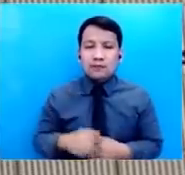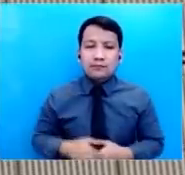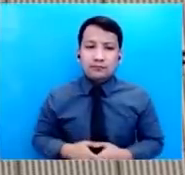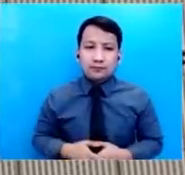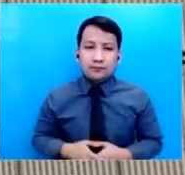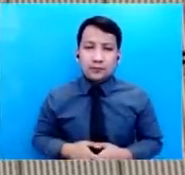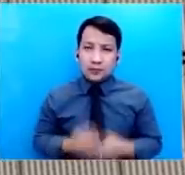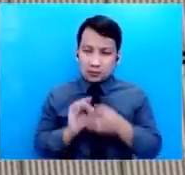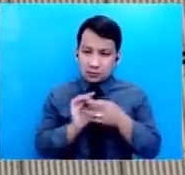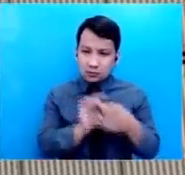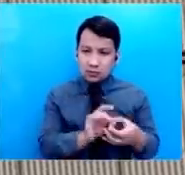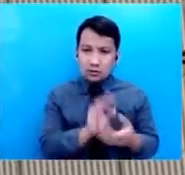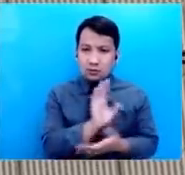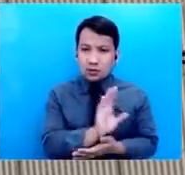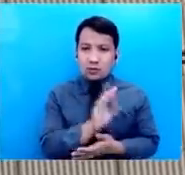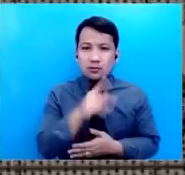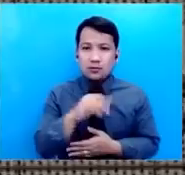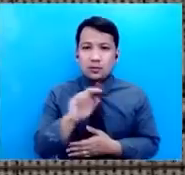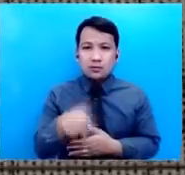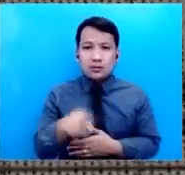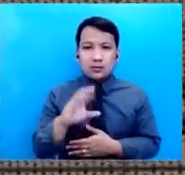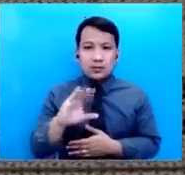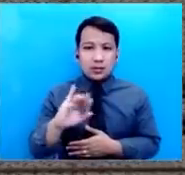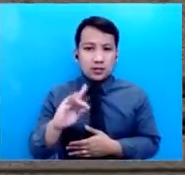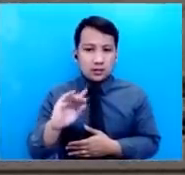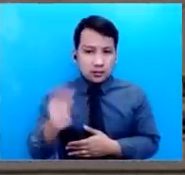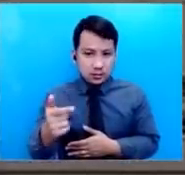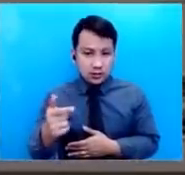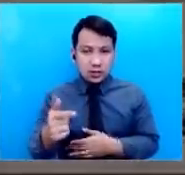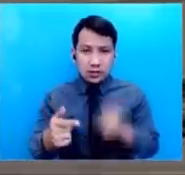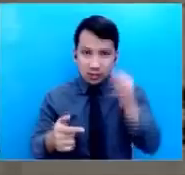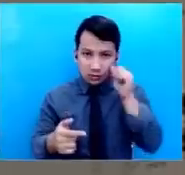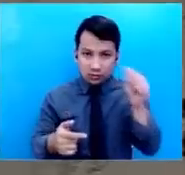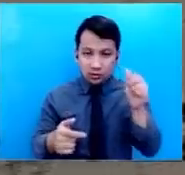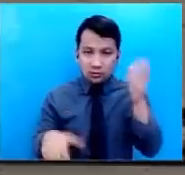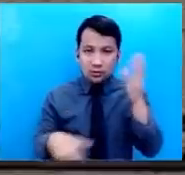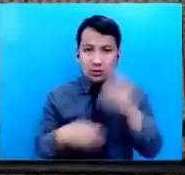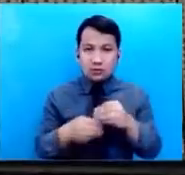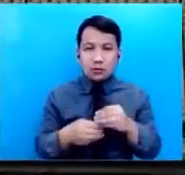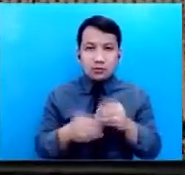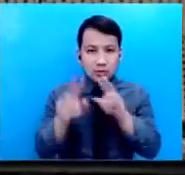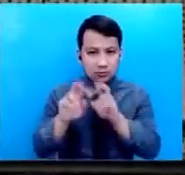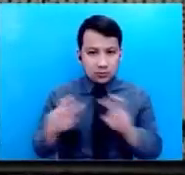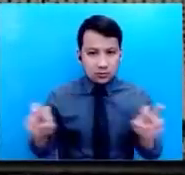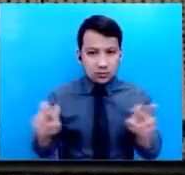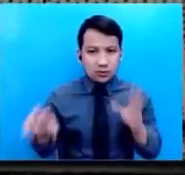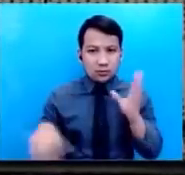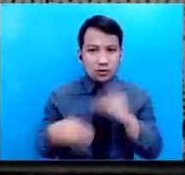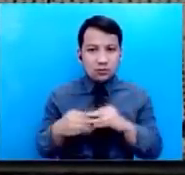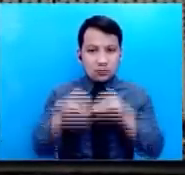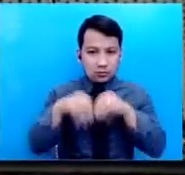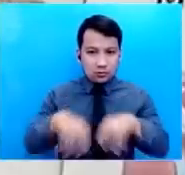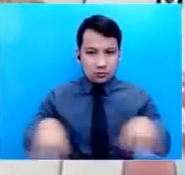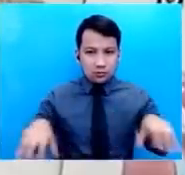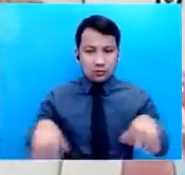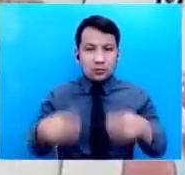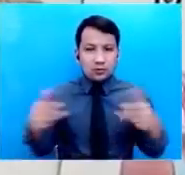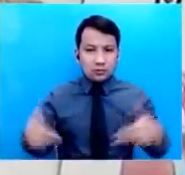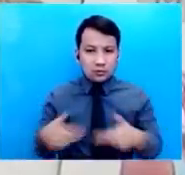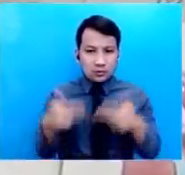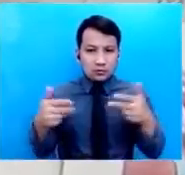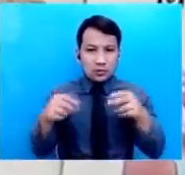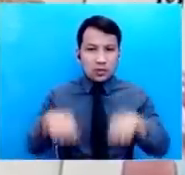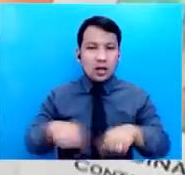Nakipag-usap na raw mismo ang PNP-CIDG kay Atong Ang para sa ginagawa nilang investigasyon sa pagkawala ng mga sabongero. Sa